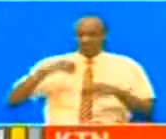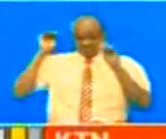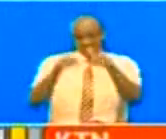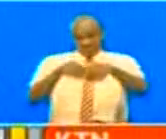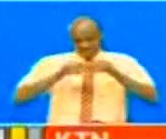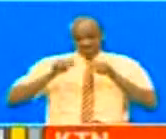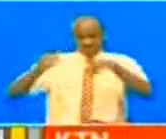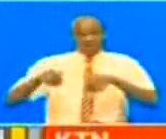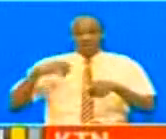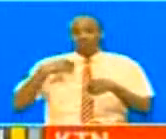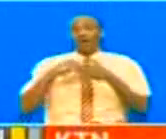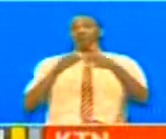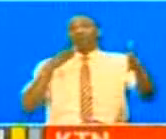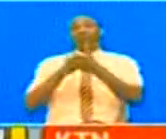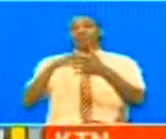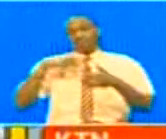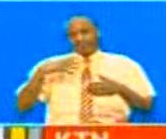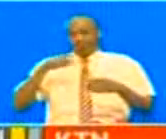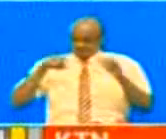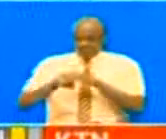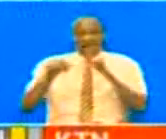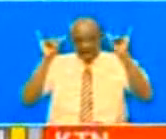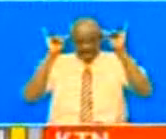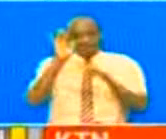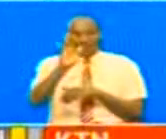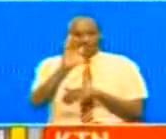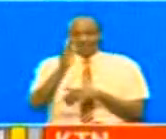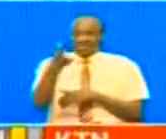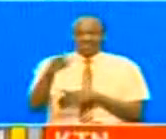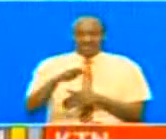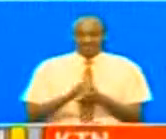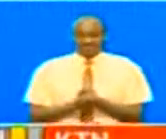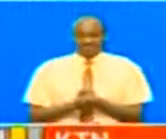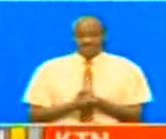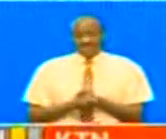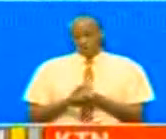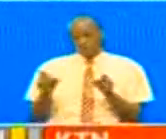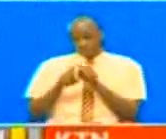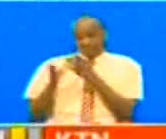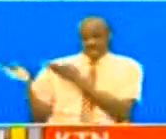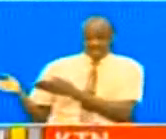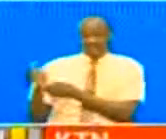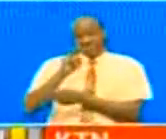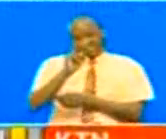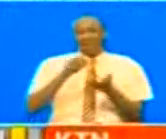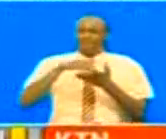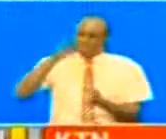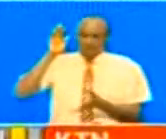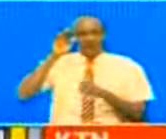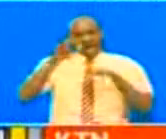huu ili kuzuia wafugaji wanaonuia kuingiza mifugo wao katika uwanja huu. Hapa pia tunapata mizoga